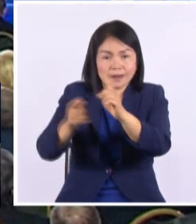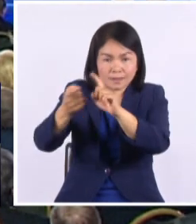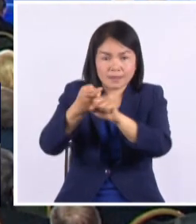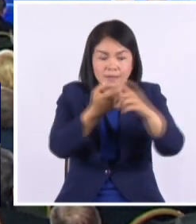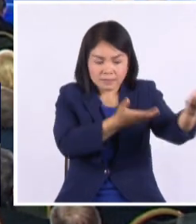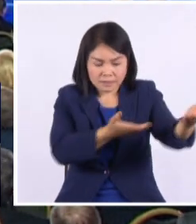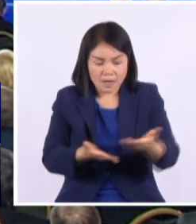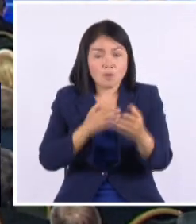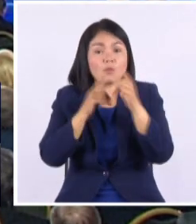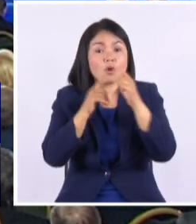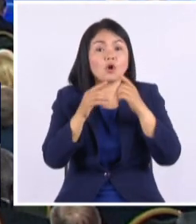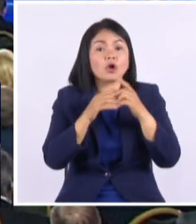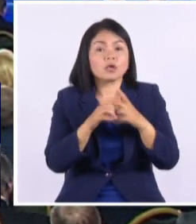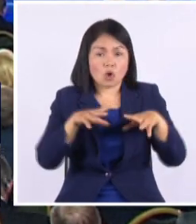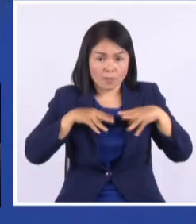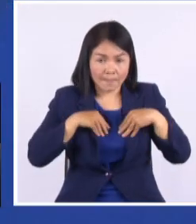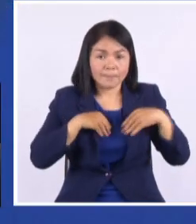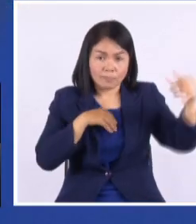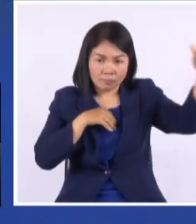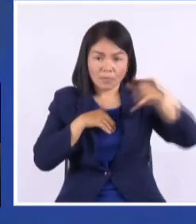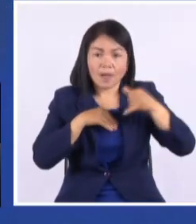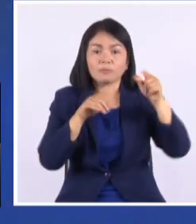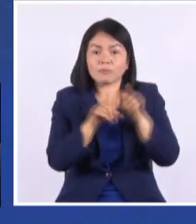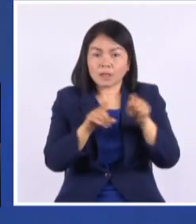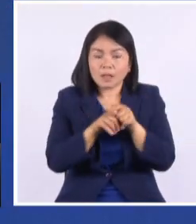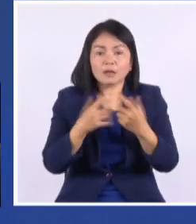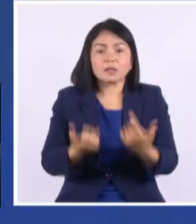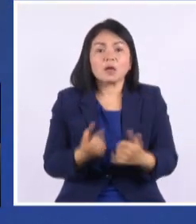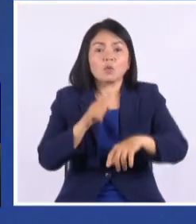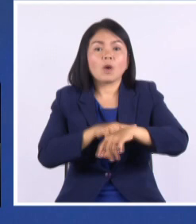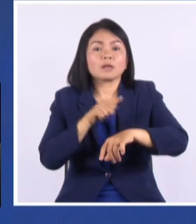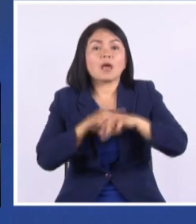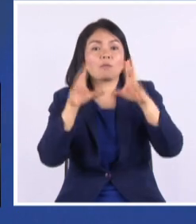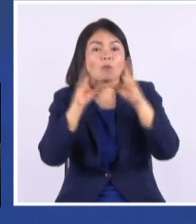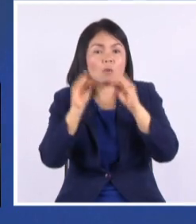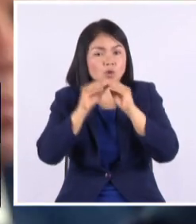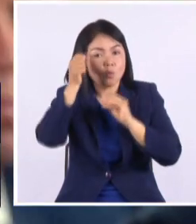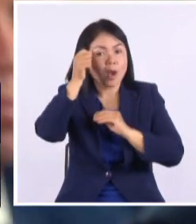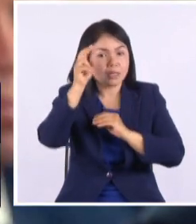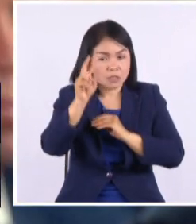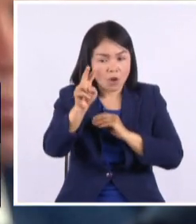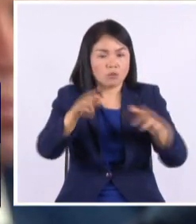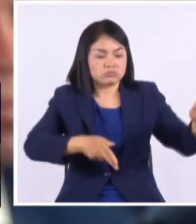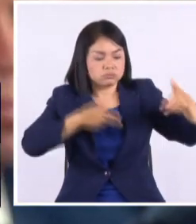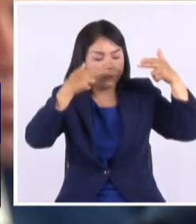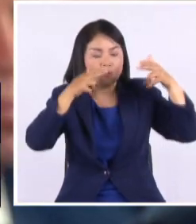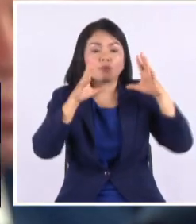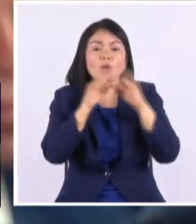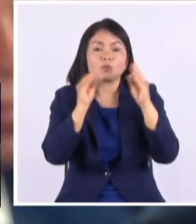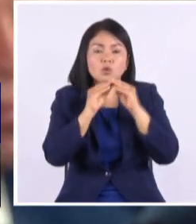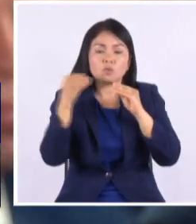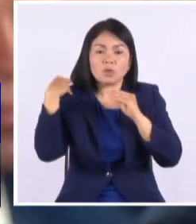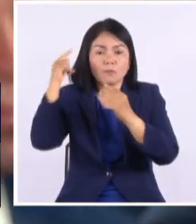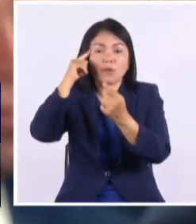ก็จะตอบรับเข้าร่วมประชุมเช่นกันโดยใช้เวลาการประชุมทางไกลนะครับเป็นเวลา 2วันเพราะหมายหลักของการประชุมทางไกล